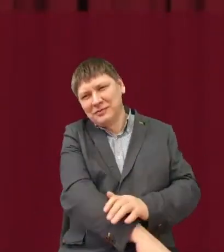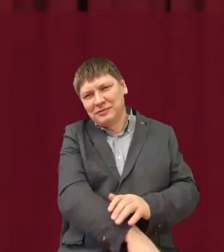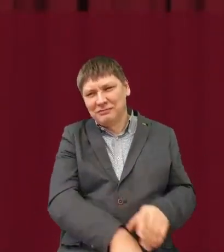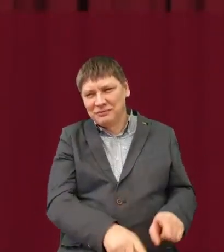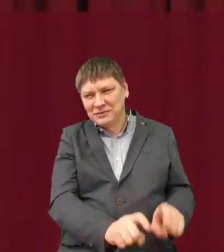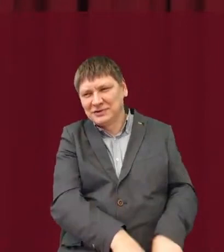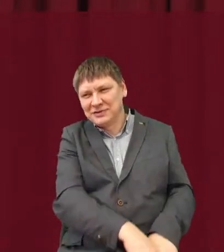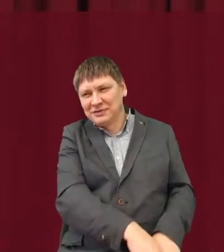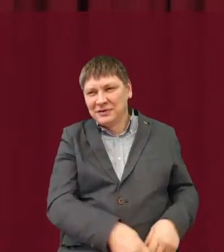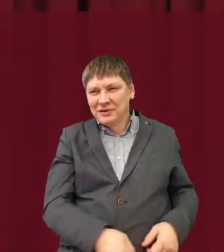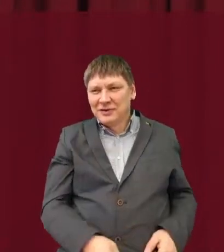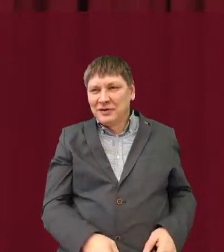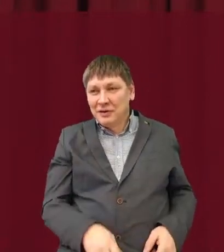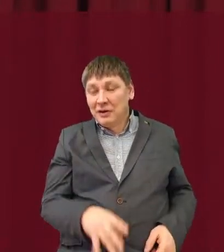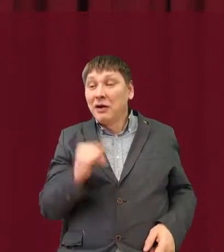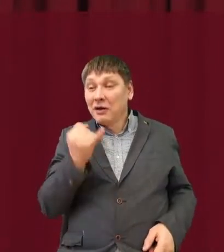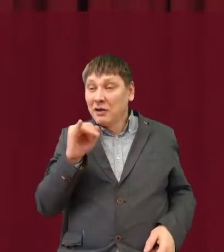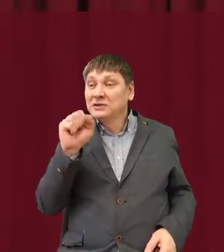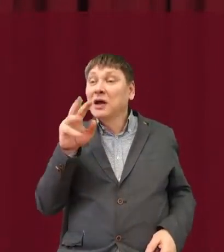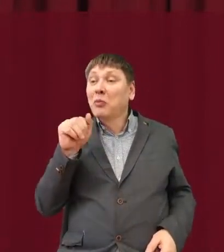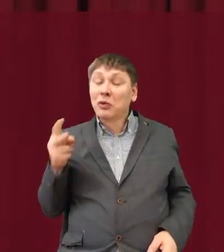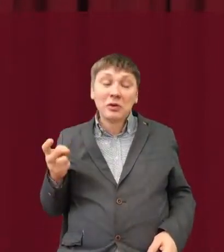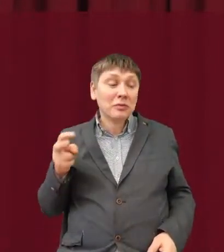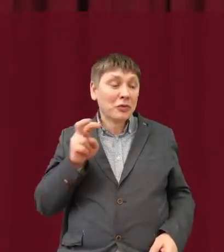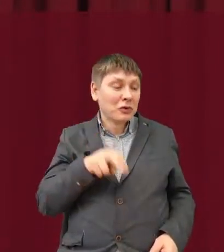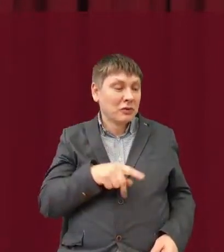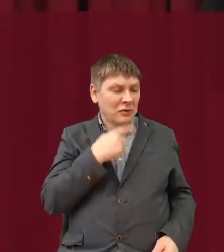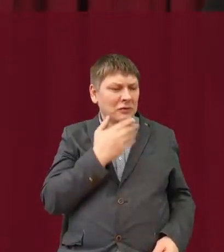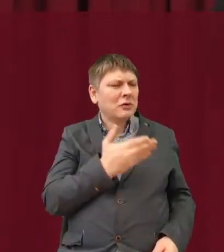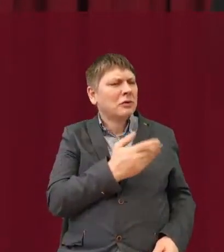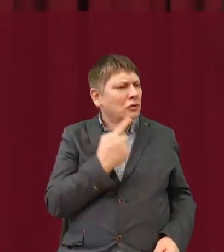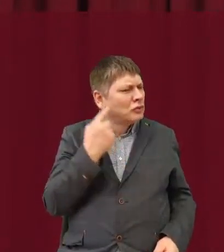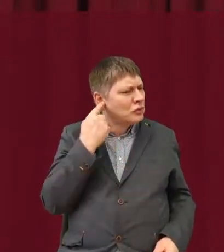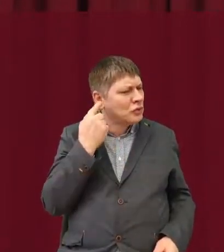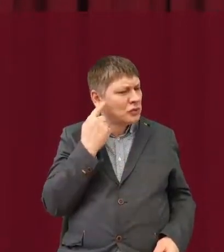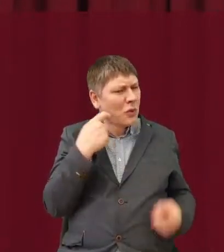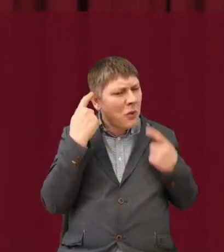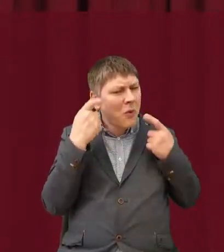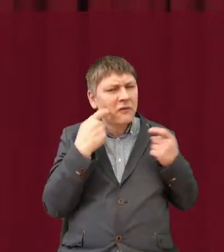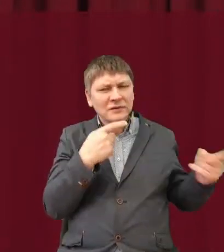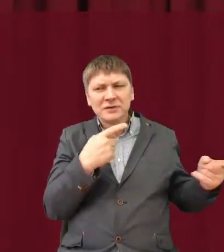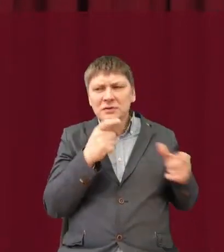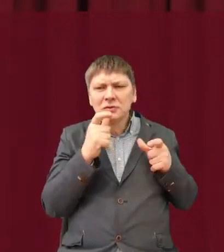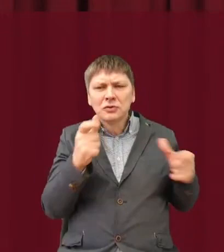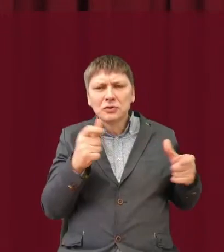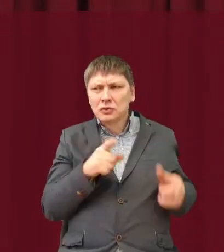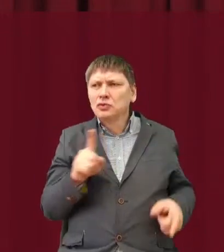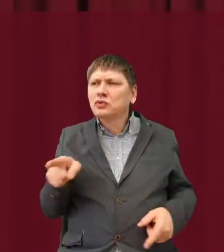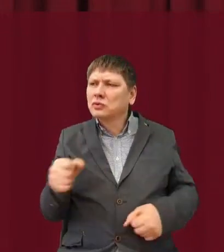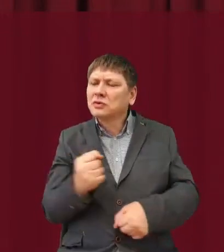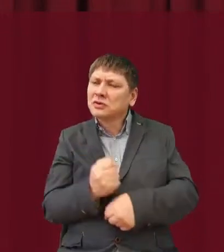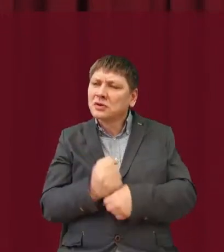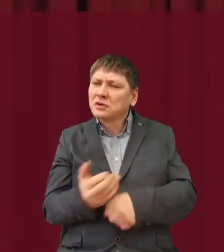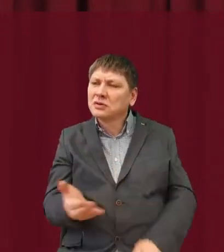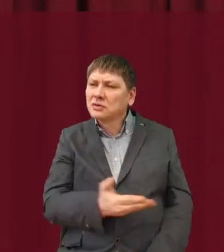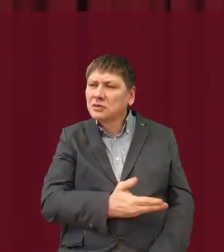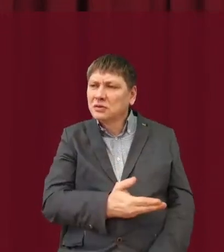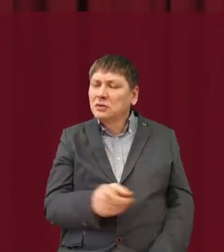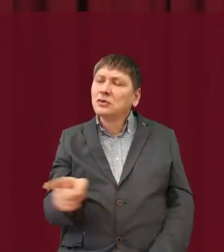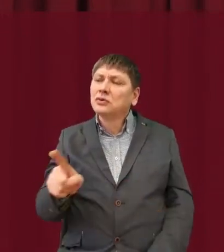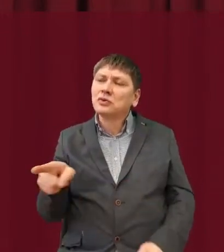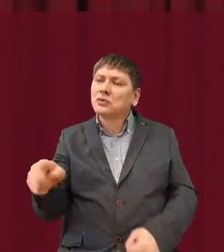эта история приходит Самуил и говорит что это за блением моих что ты наделал